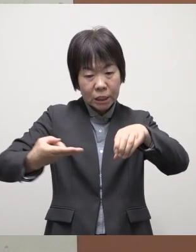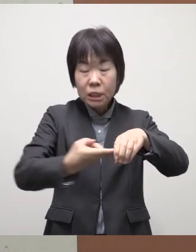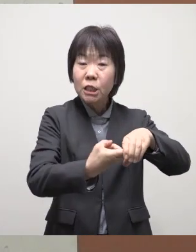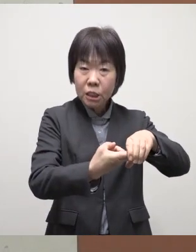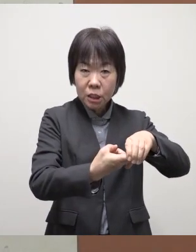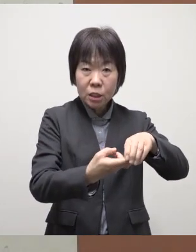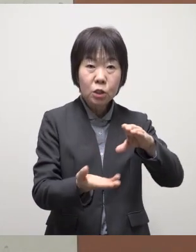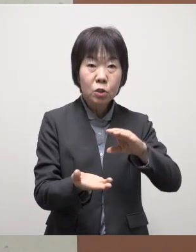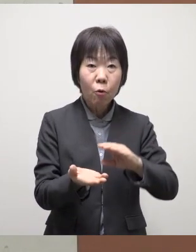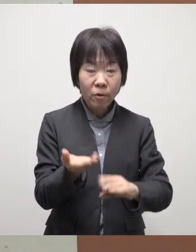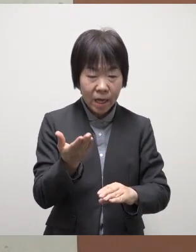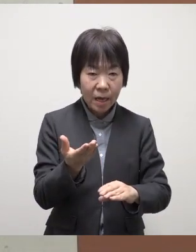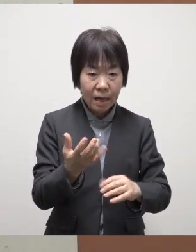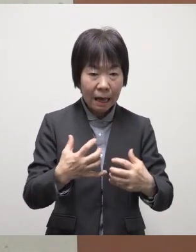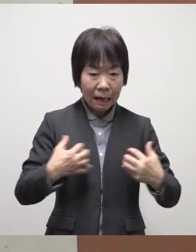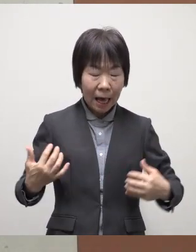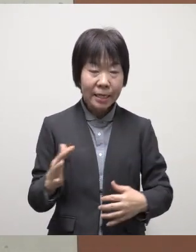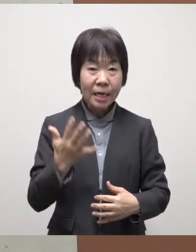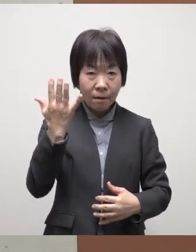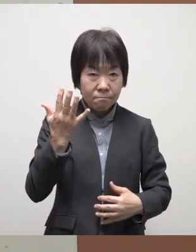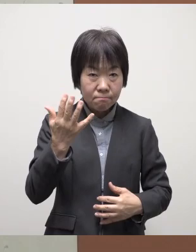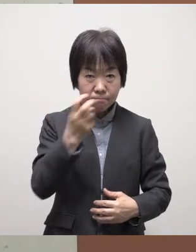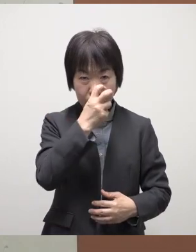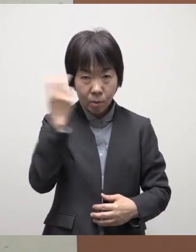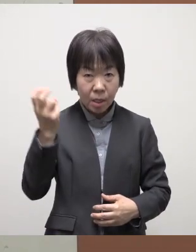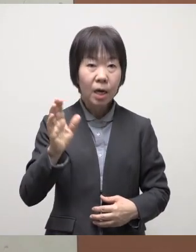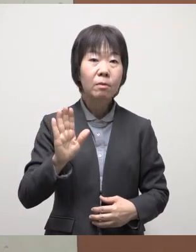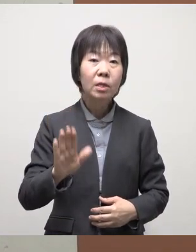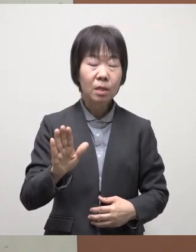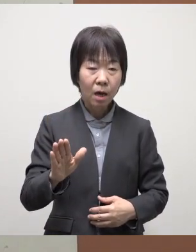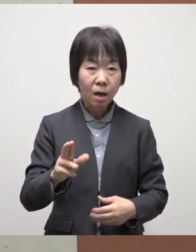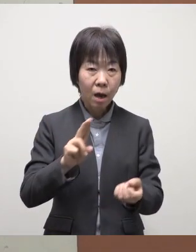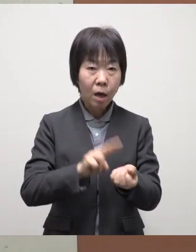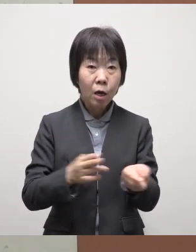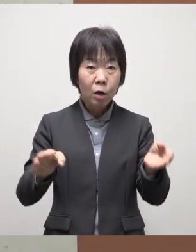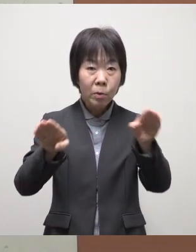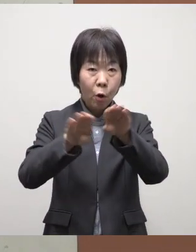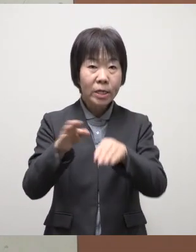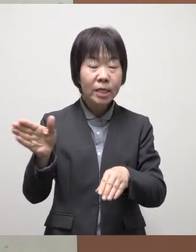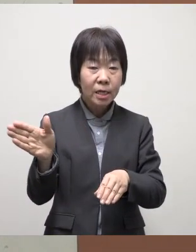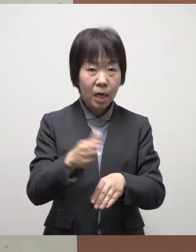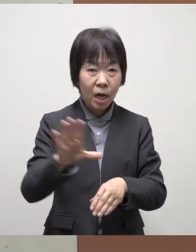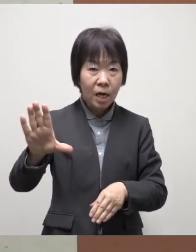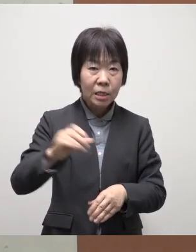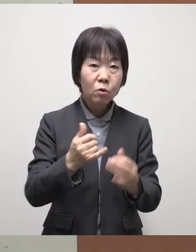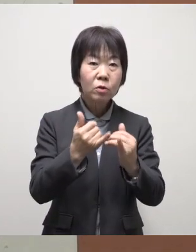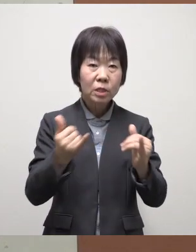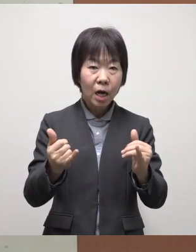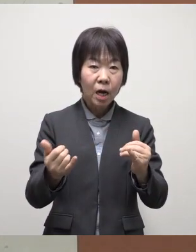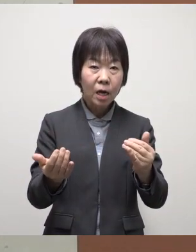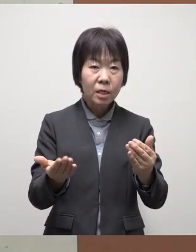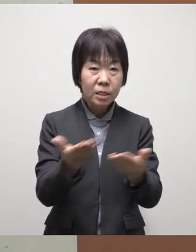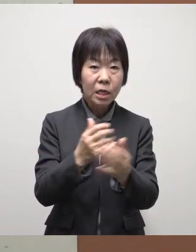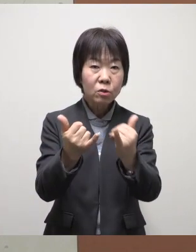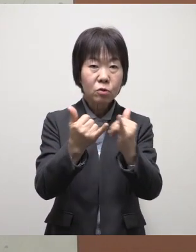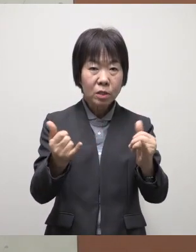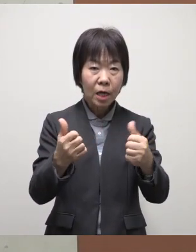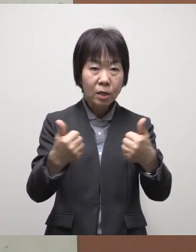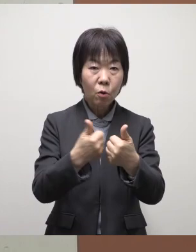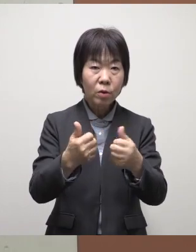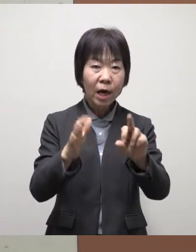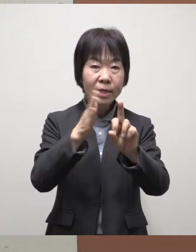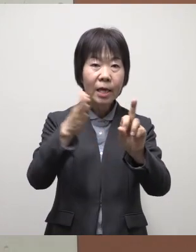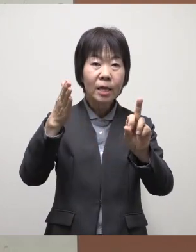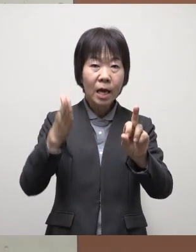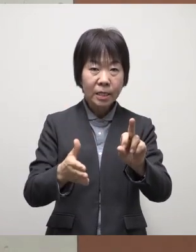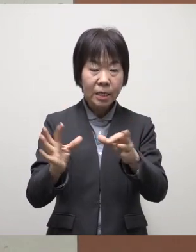肺炎の所見がありました医療機関から帰国者接触者相談センター